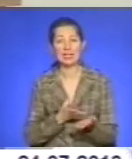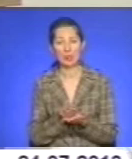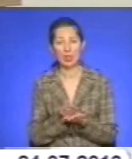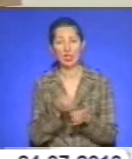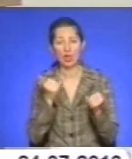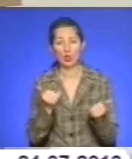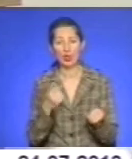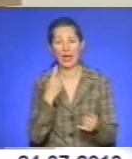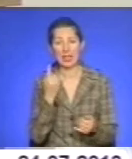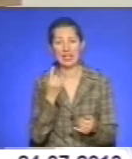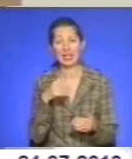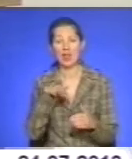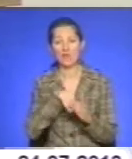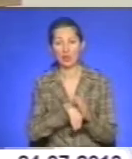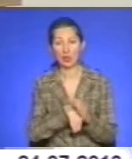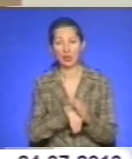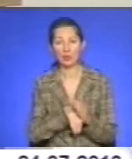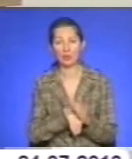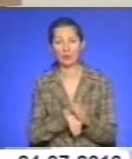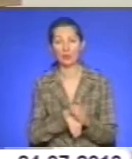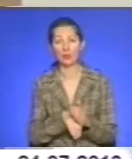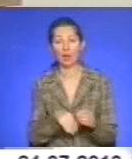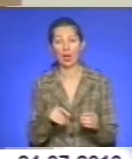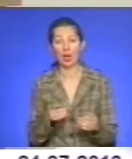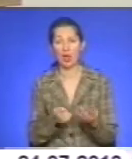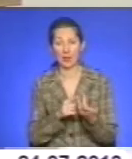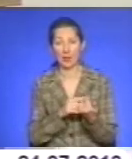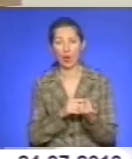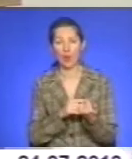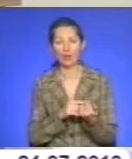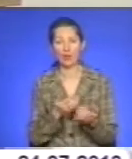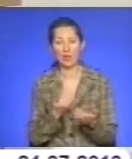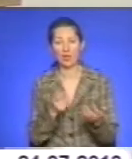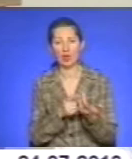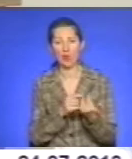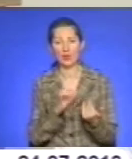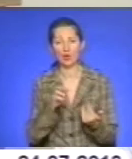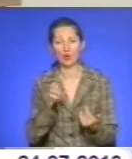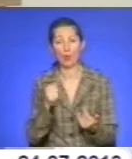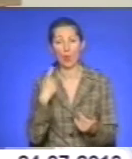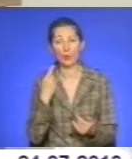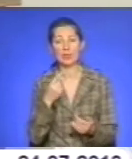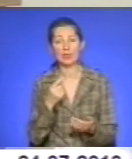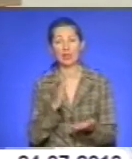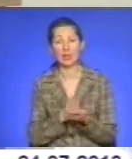сьогодні єдиного внеску від належних до сплати, тобто від нарахованих сум, по області за півріччя склала